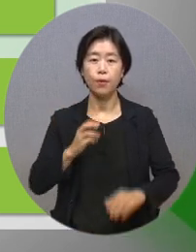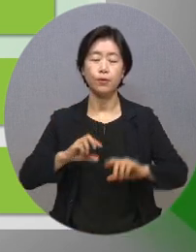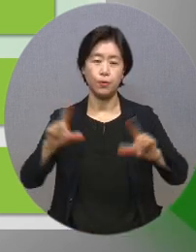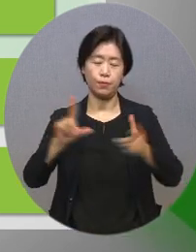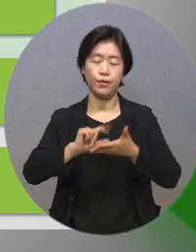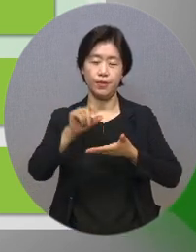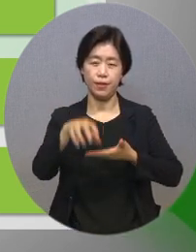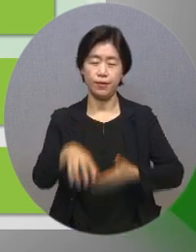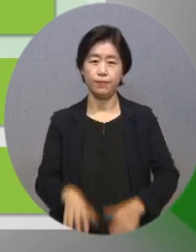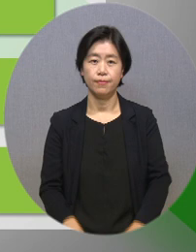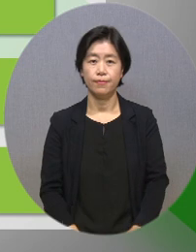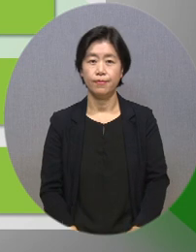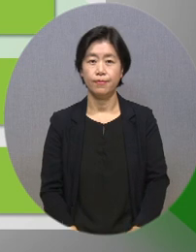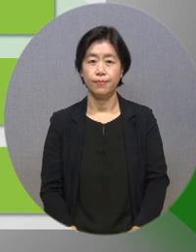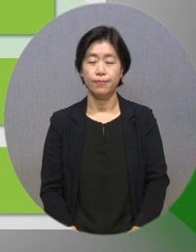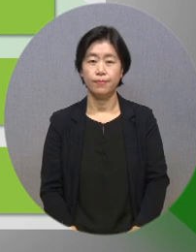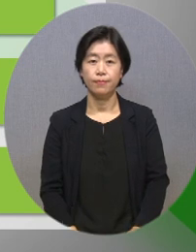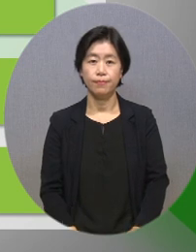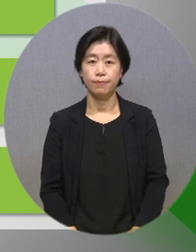동부지사입니다.